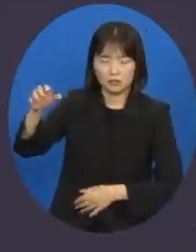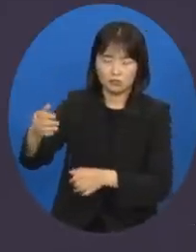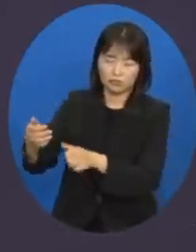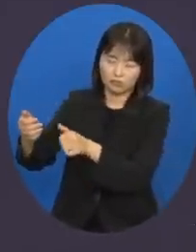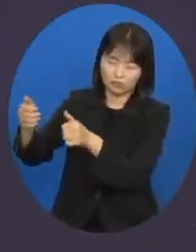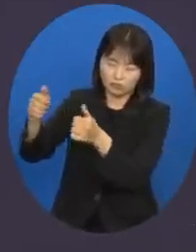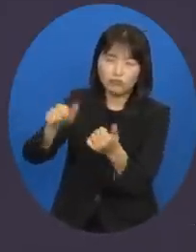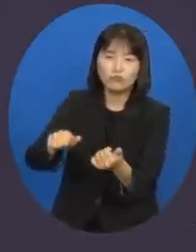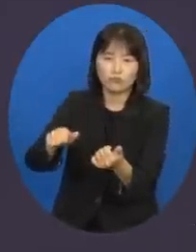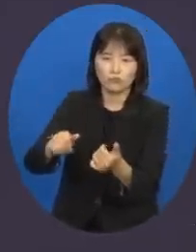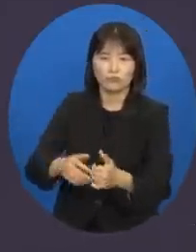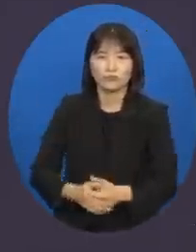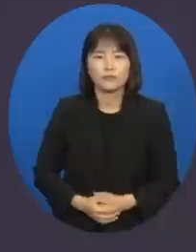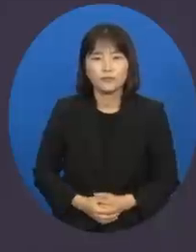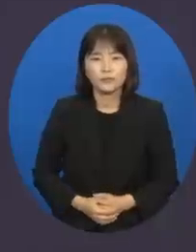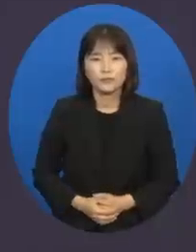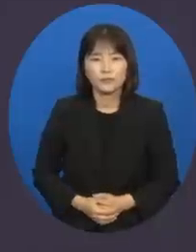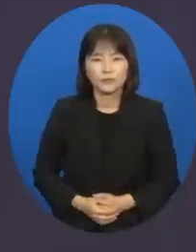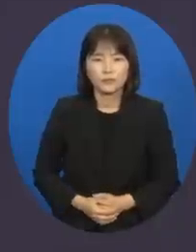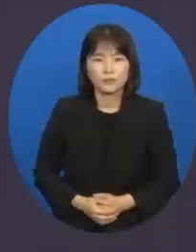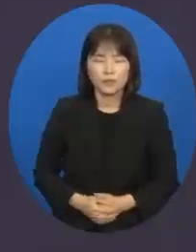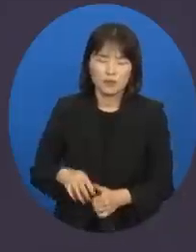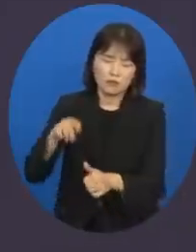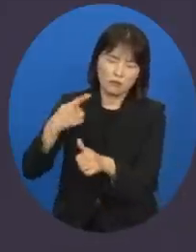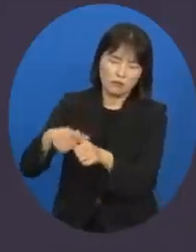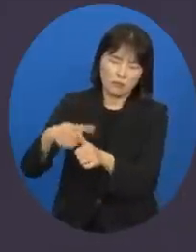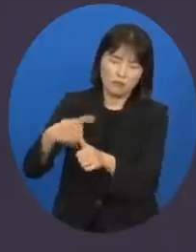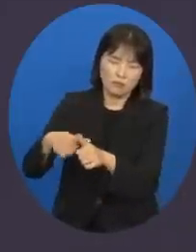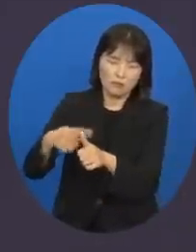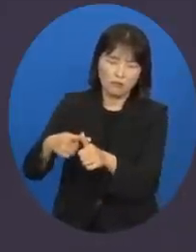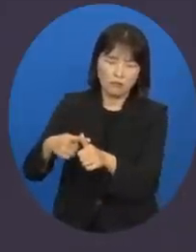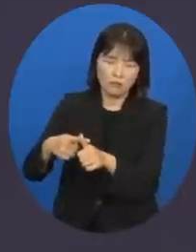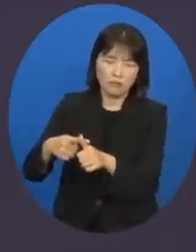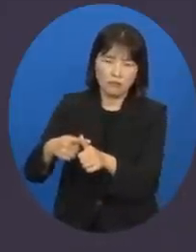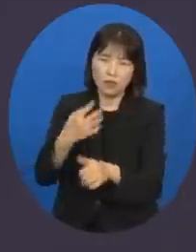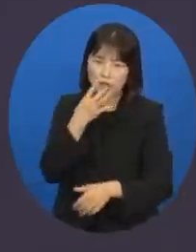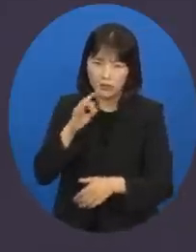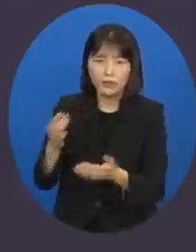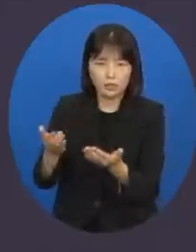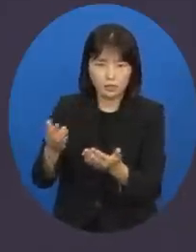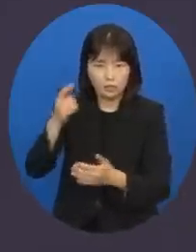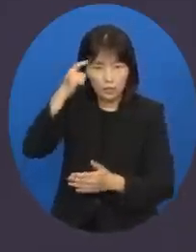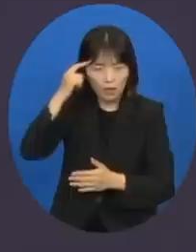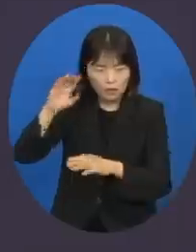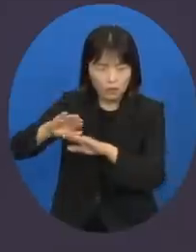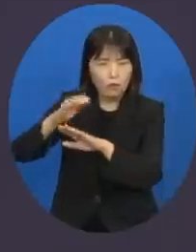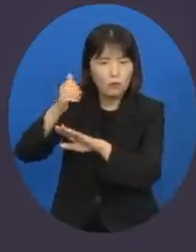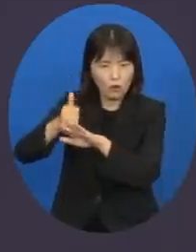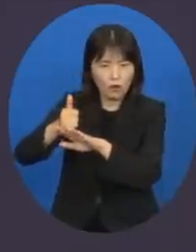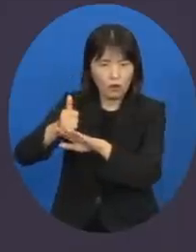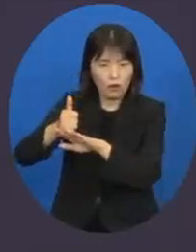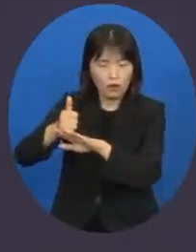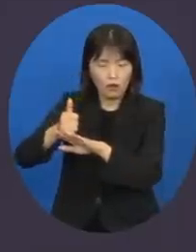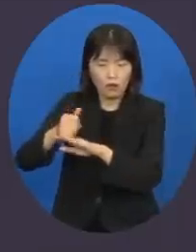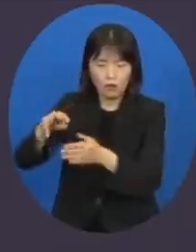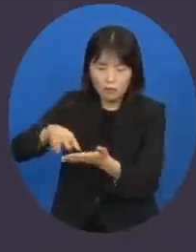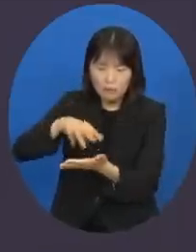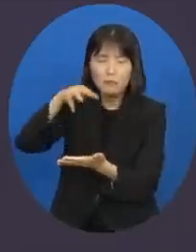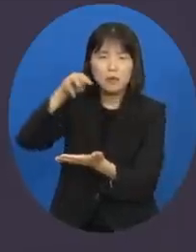있는 것입니다. 조롱받을 만한 일이라는 거예요. 왜냐하면 왕이라면서요. 메시아라고